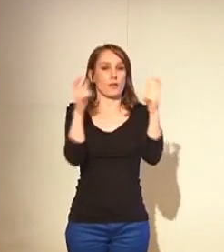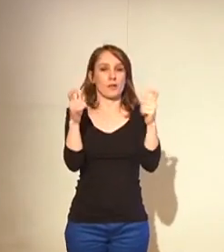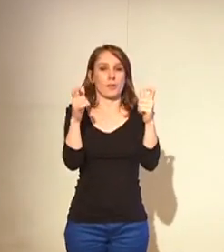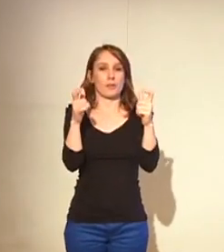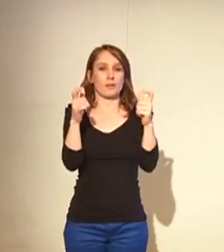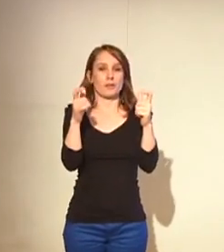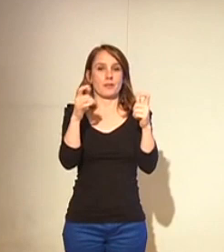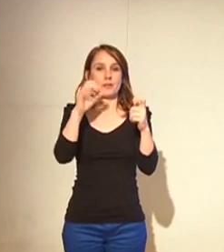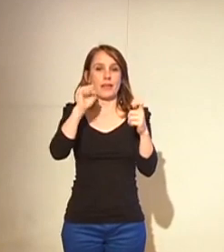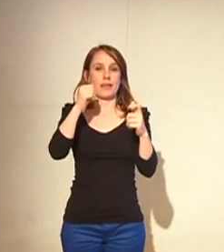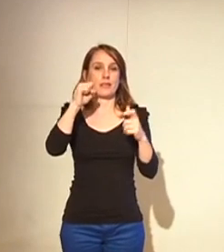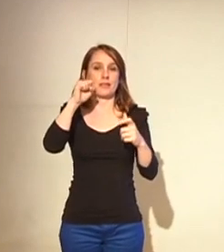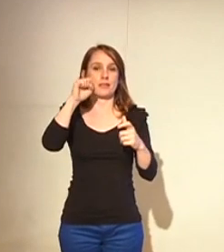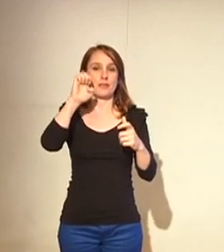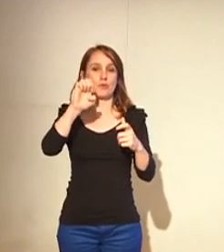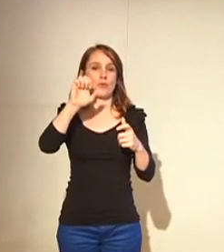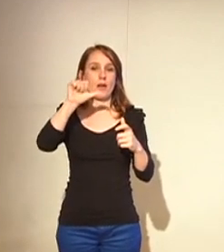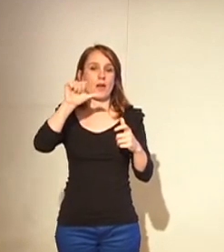mixte grenom